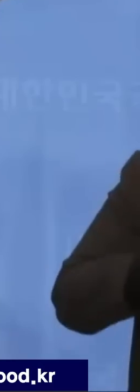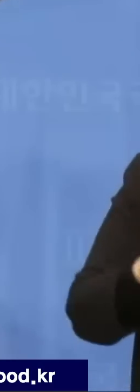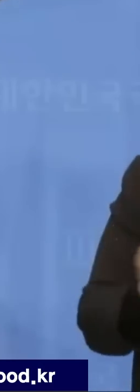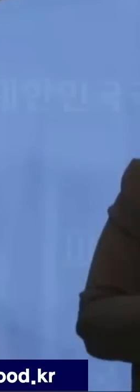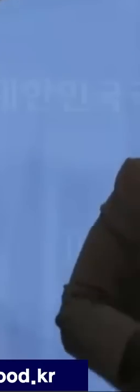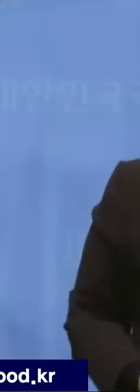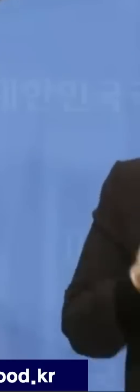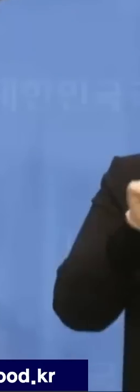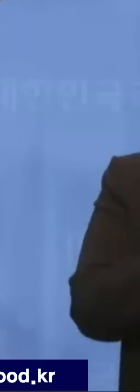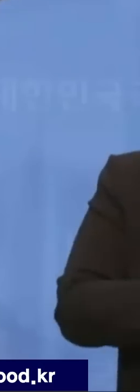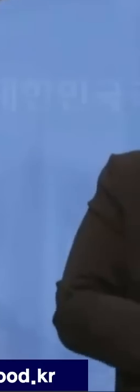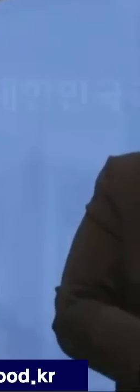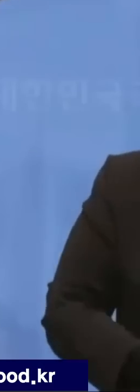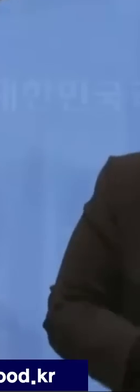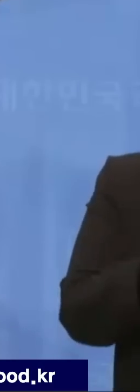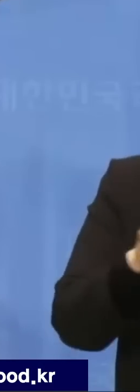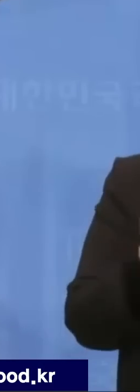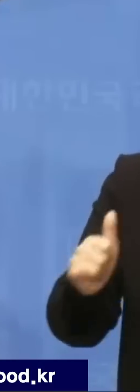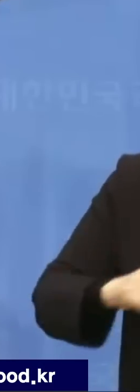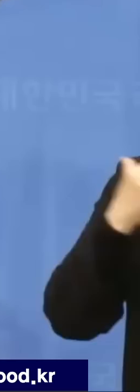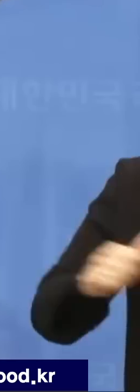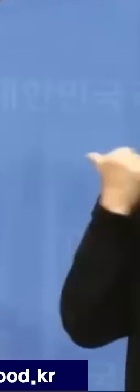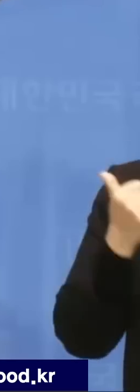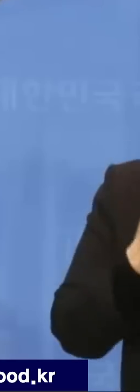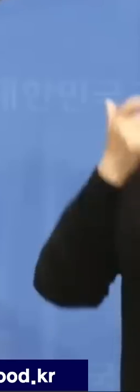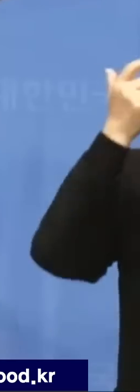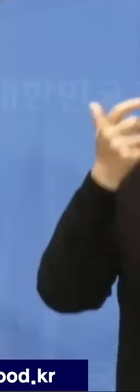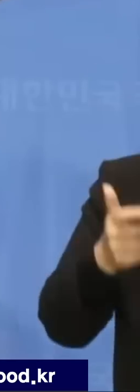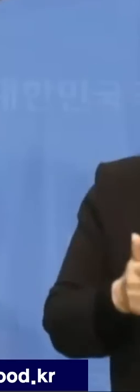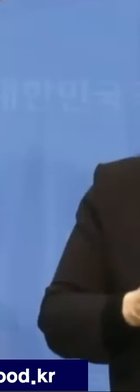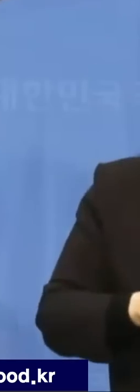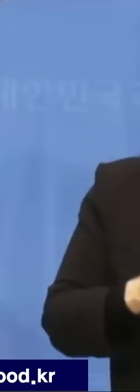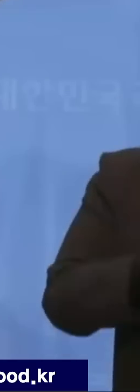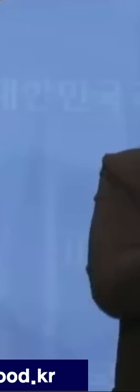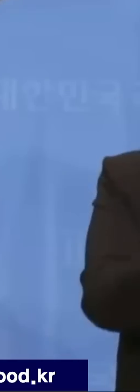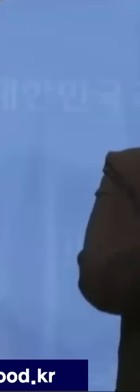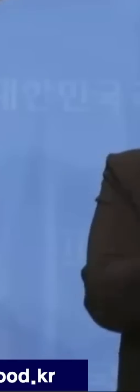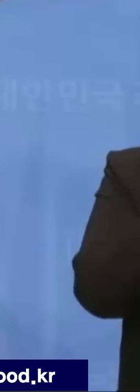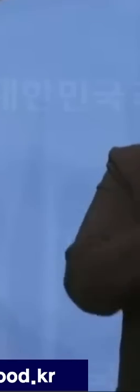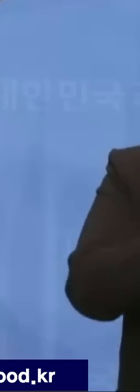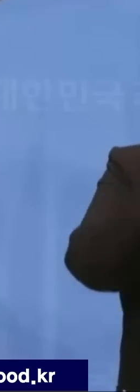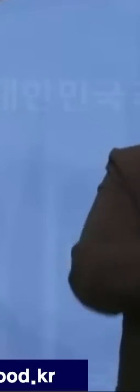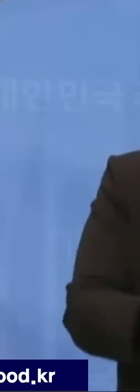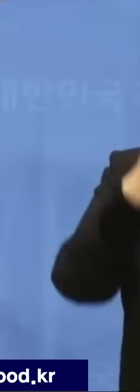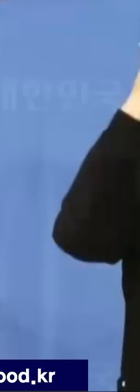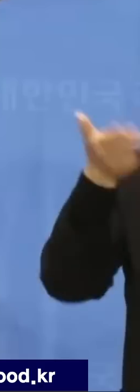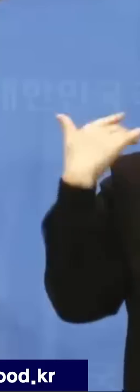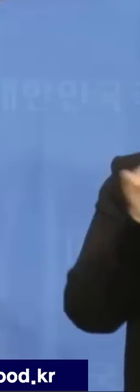검찰들이 결국 국민들의 강력한 요구에 반하지 못하여 과거 그들이 꼬리곰탕이나